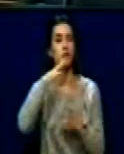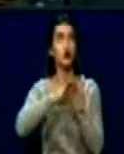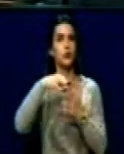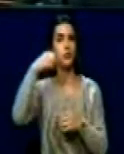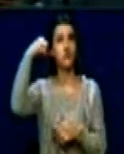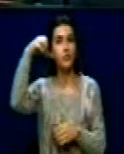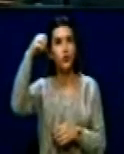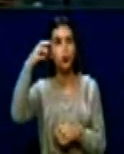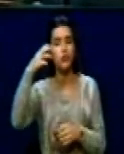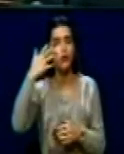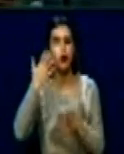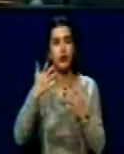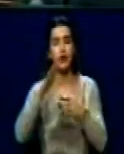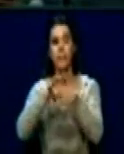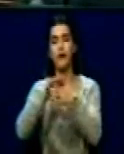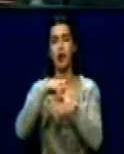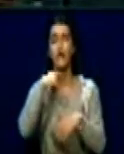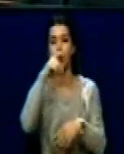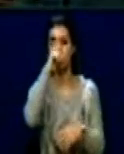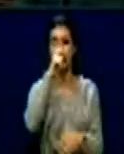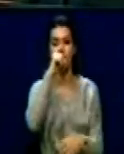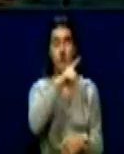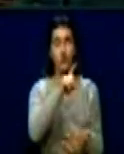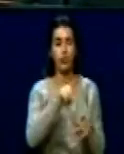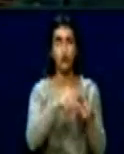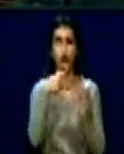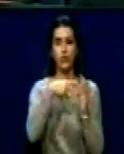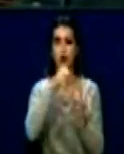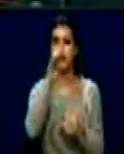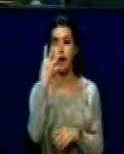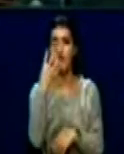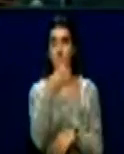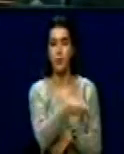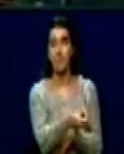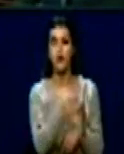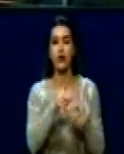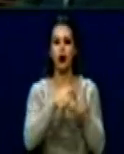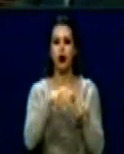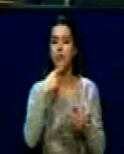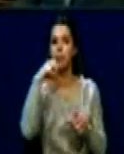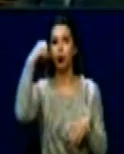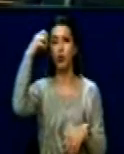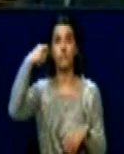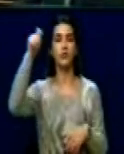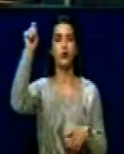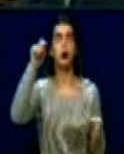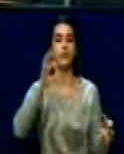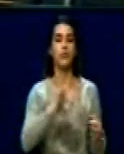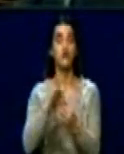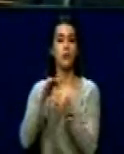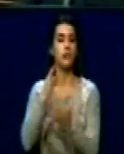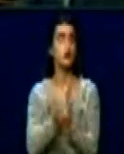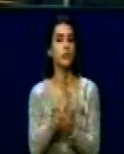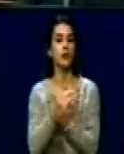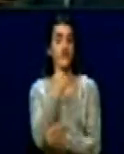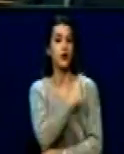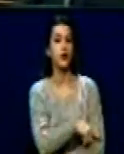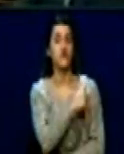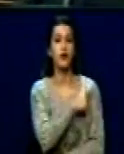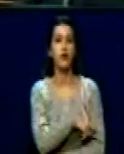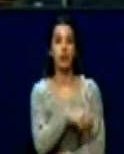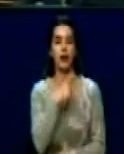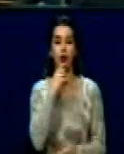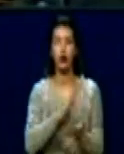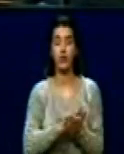ose më falni prodhimit të thëngjillit tazën për vitin 2014, kur e dim që konsumi i energjisë do të rritë. Do më zdoshmëre rritet, për çdo vit. Pra nëse rritet